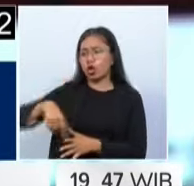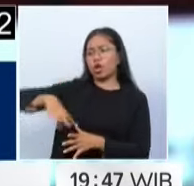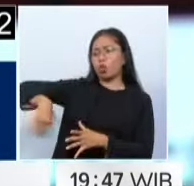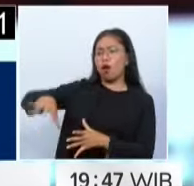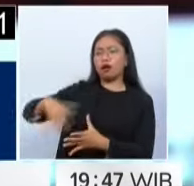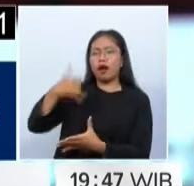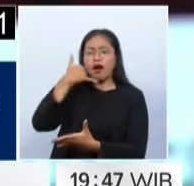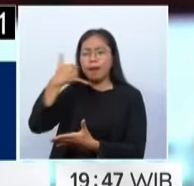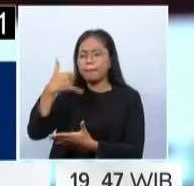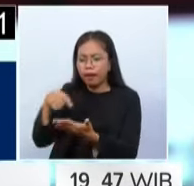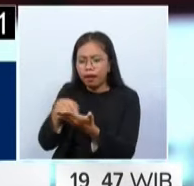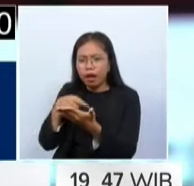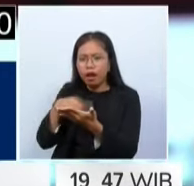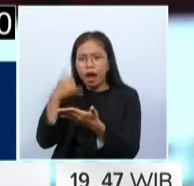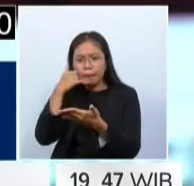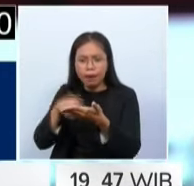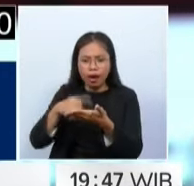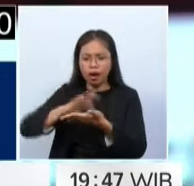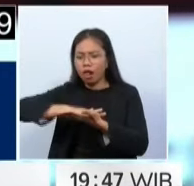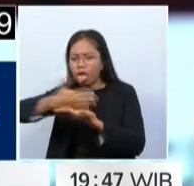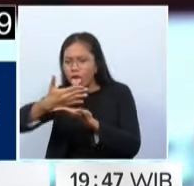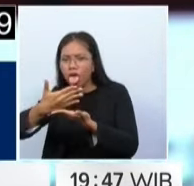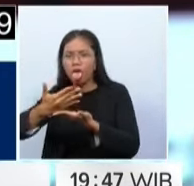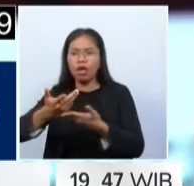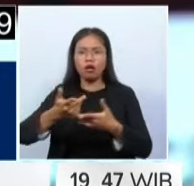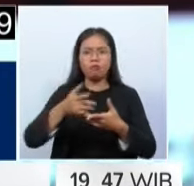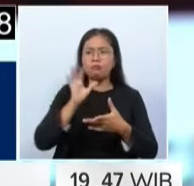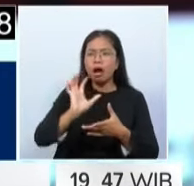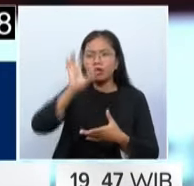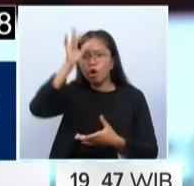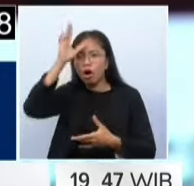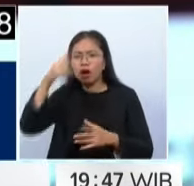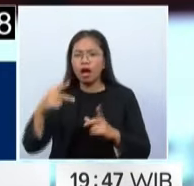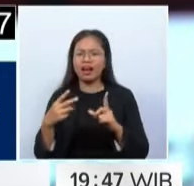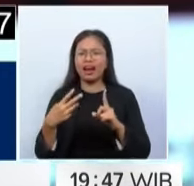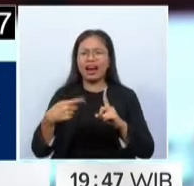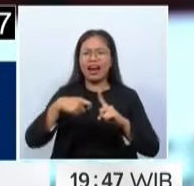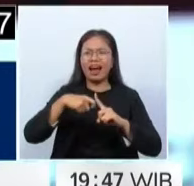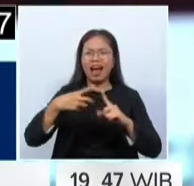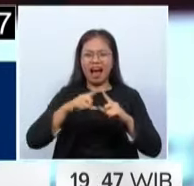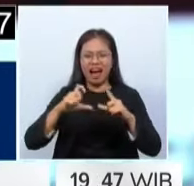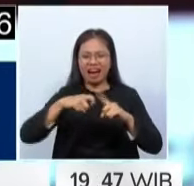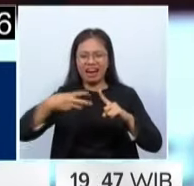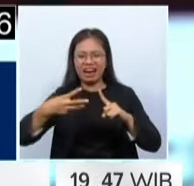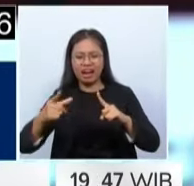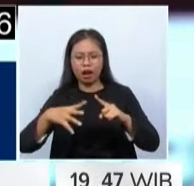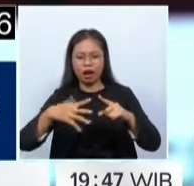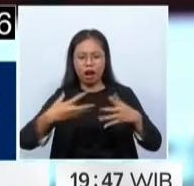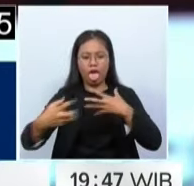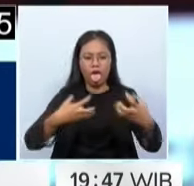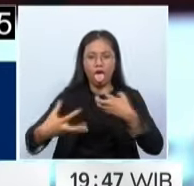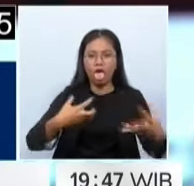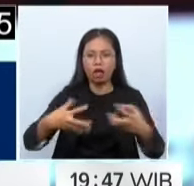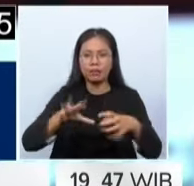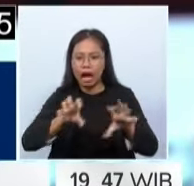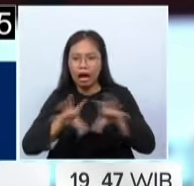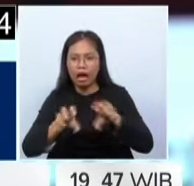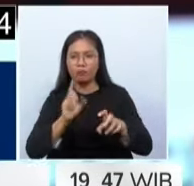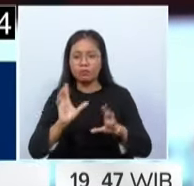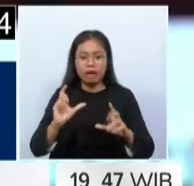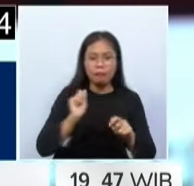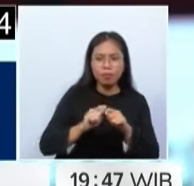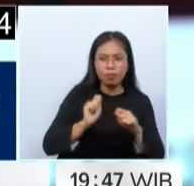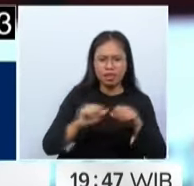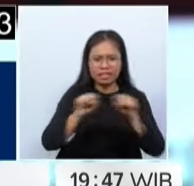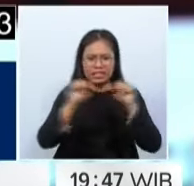komputer menghadapi tantangan hacking Karena itulah Menurut kami perlu sekali kita membangun satu struktur pertahanan